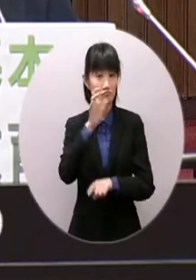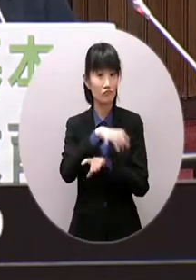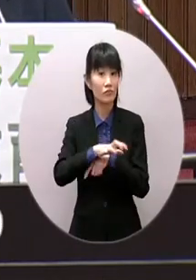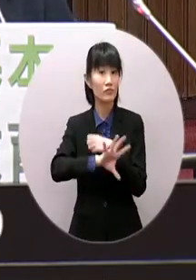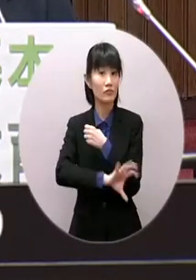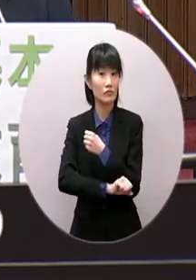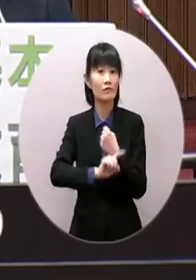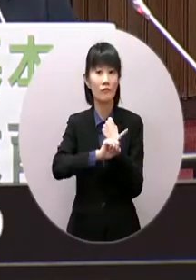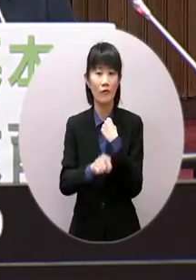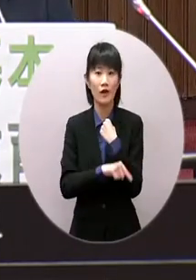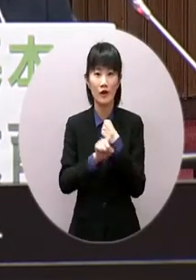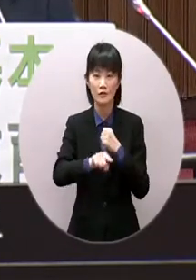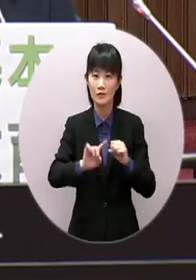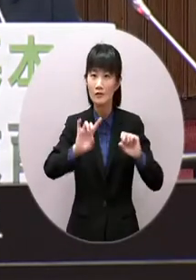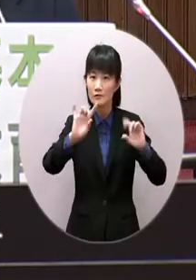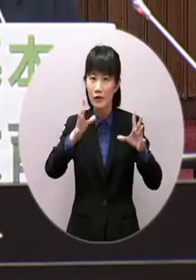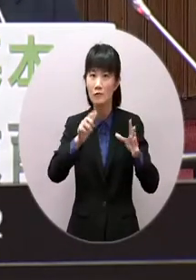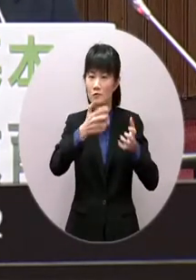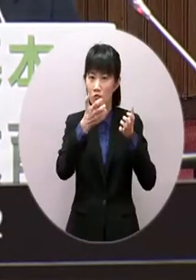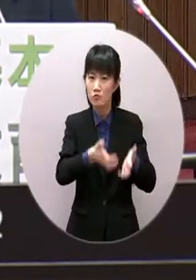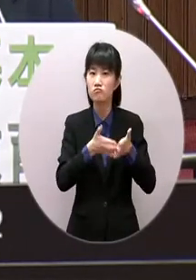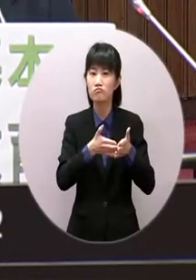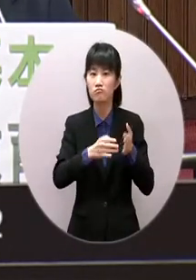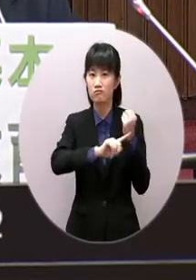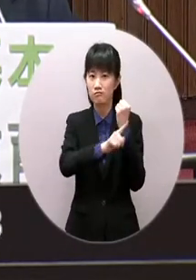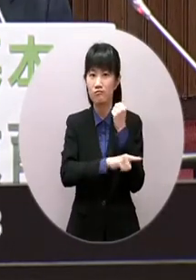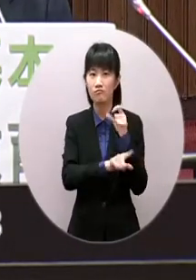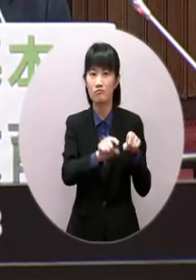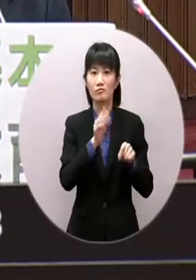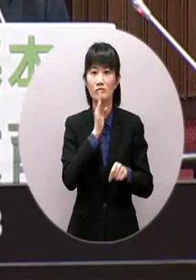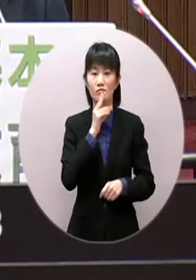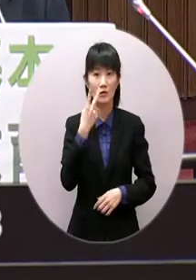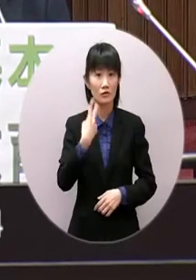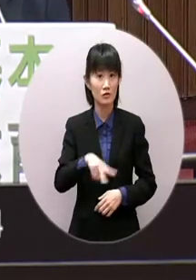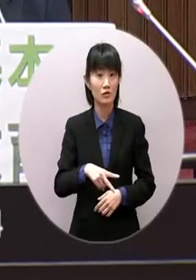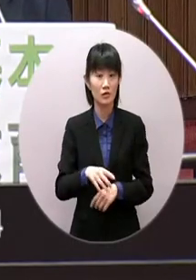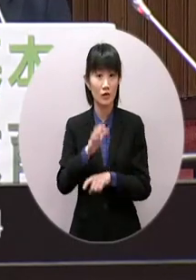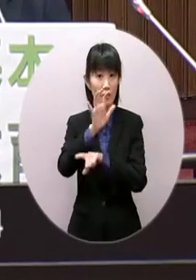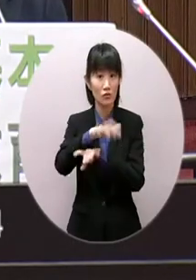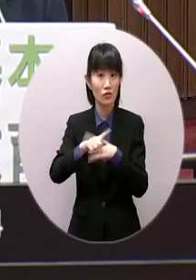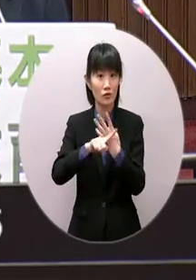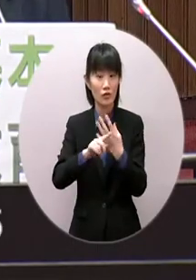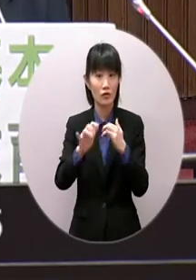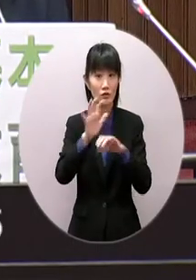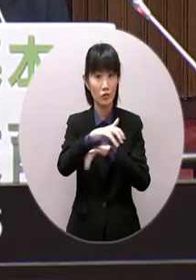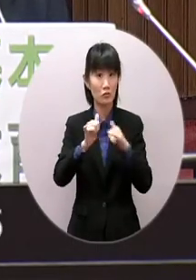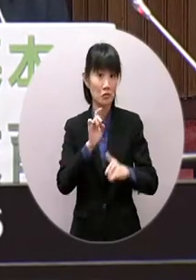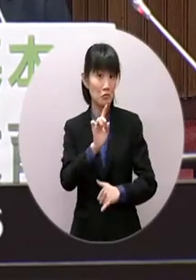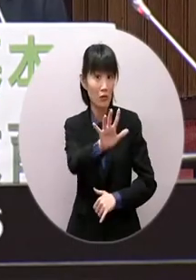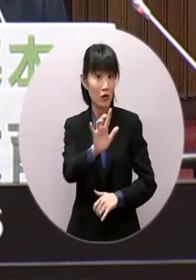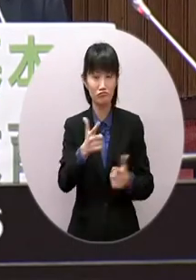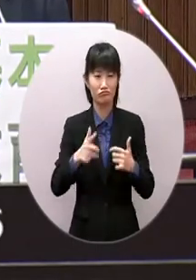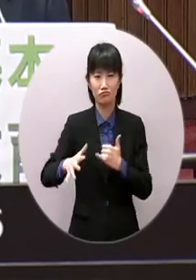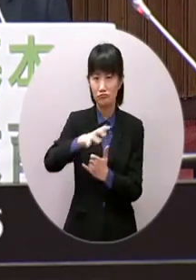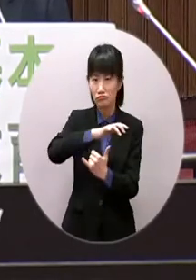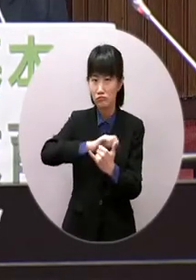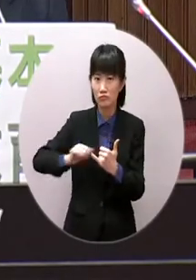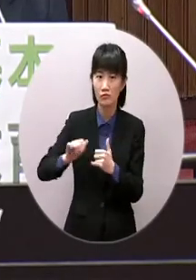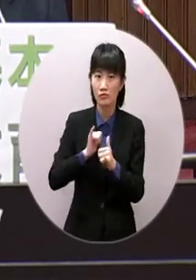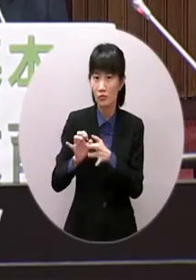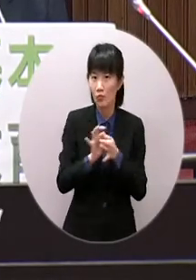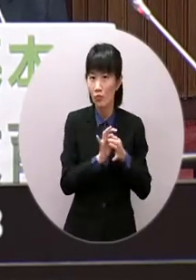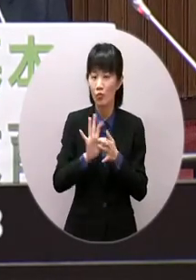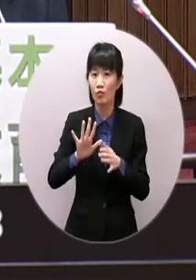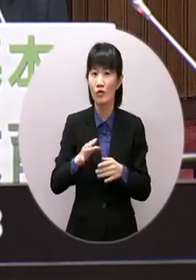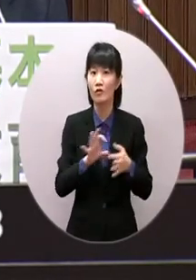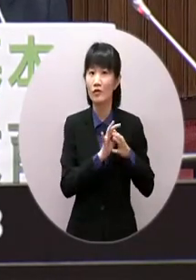法是一个纲领性的法律，然后他应该要去思考台湾的农业不是农民的农业，它是一个全民的农业，他要去关注到